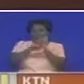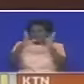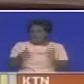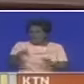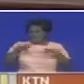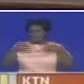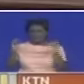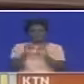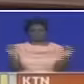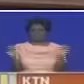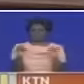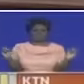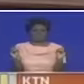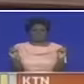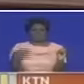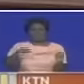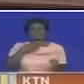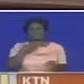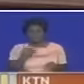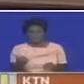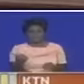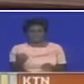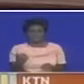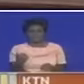atalipinga. We intend to